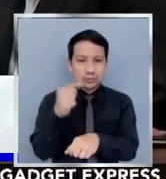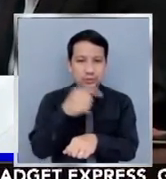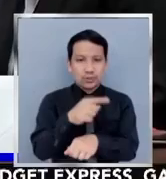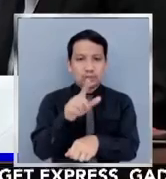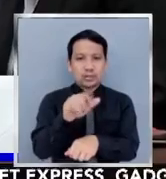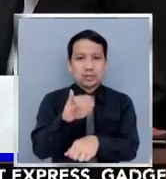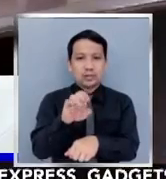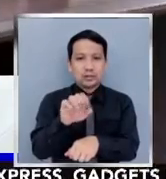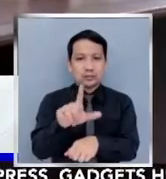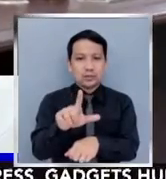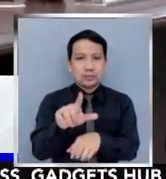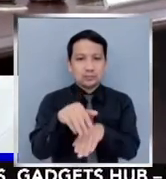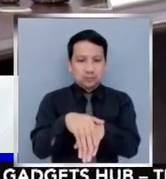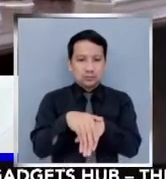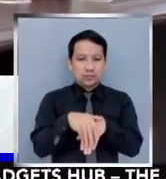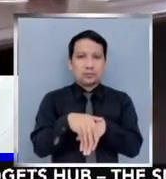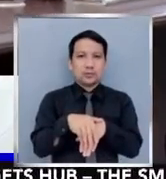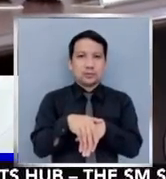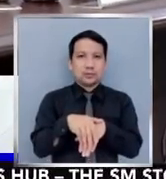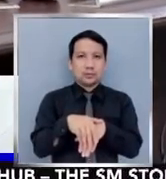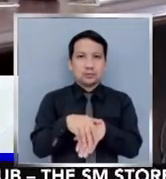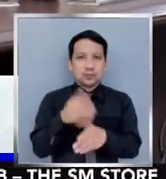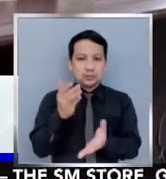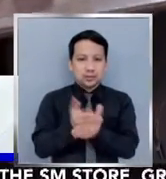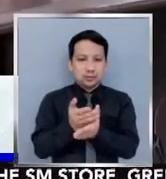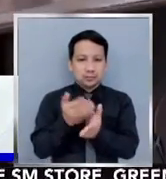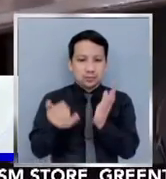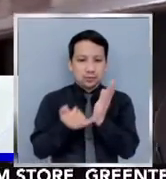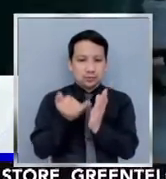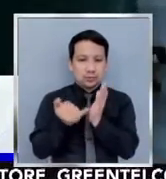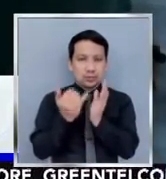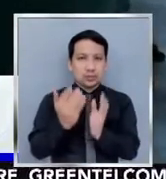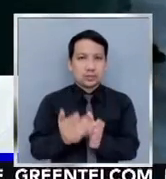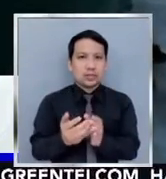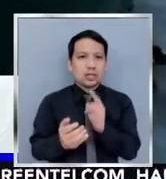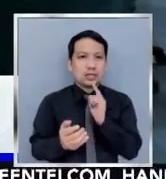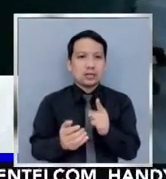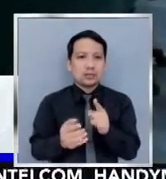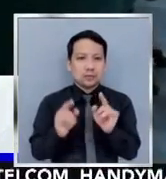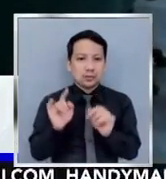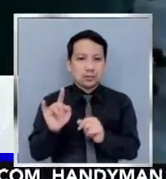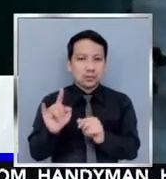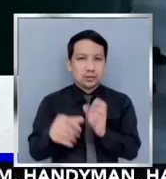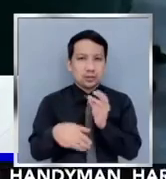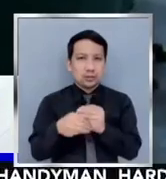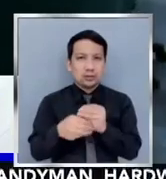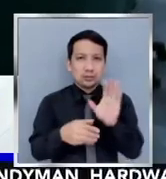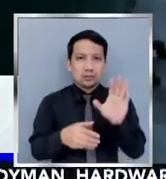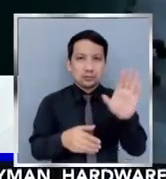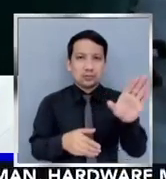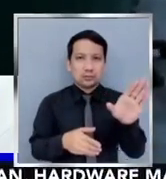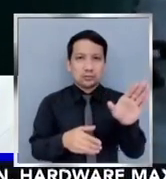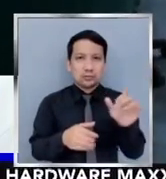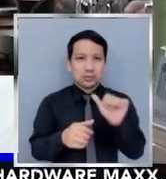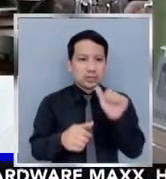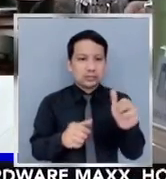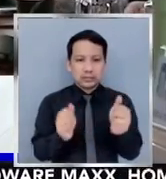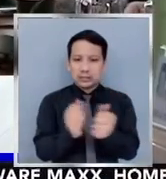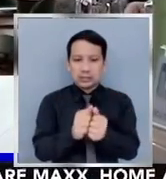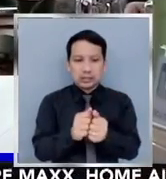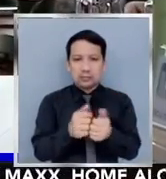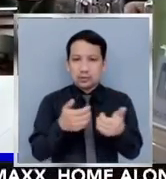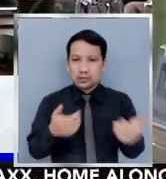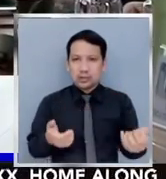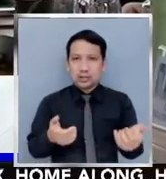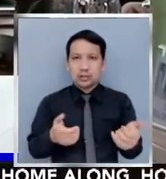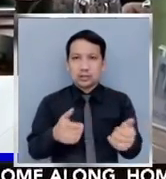ang media. Pero ang gusto ni Tulfo, mga lehitimong miyembro ng media lang ang dapat exempted sa kriminal aspeto ng libel, at